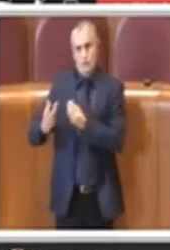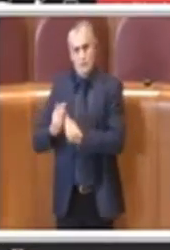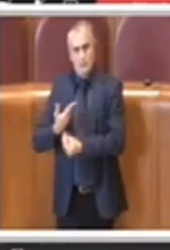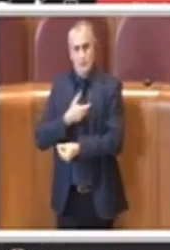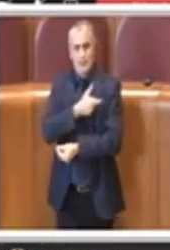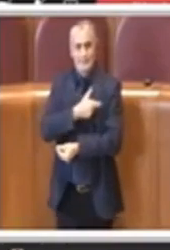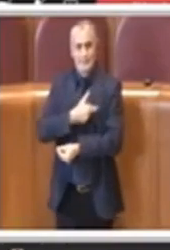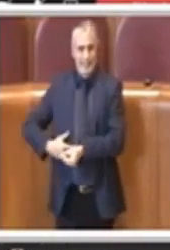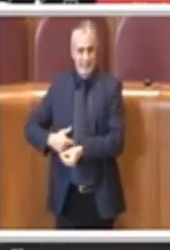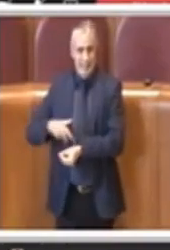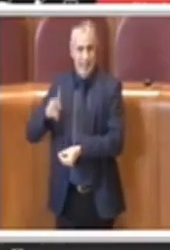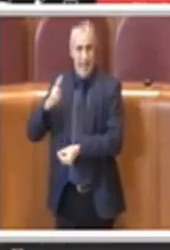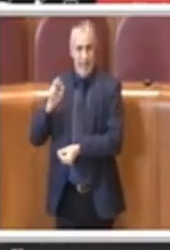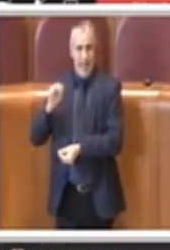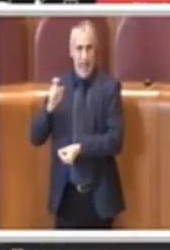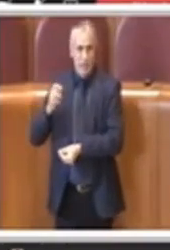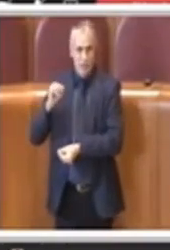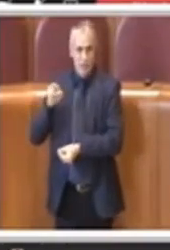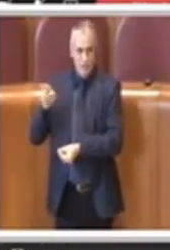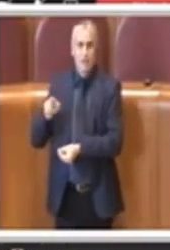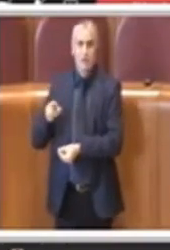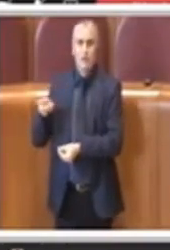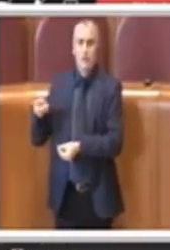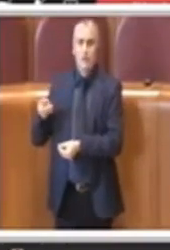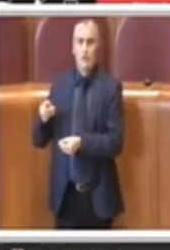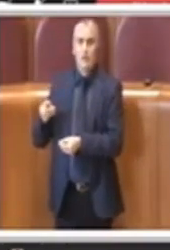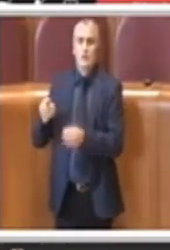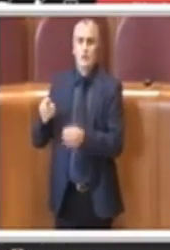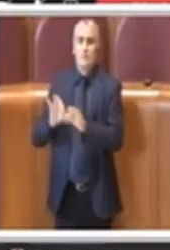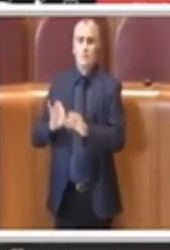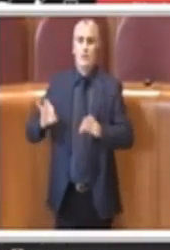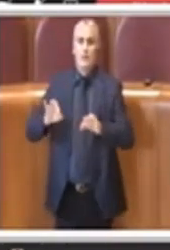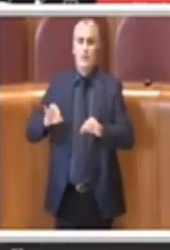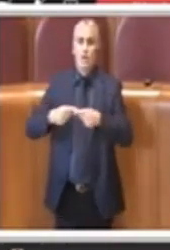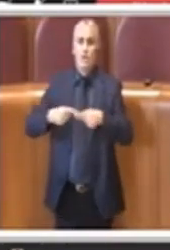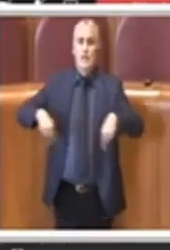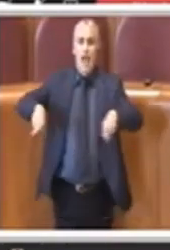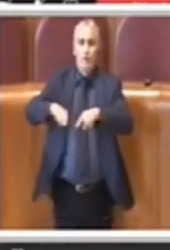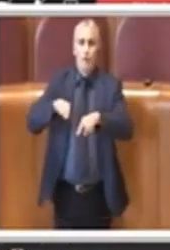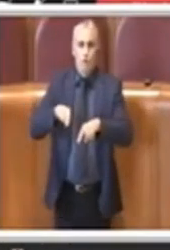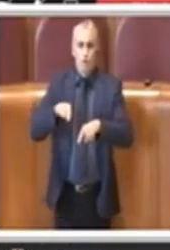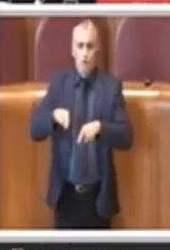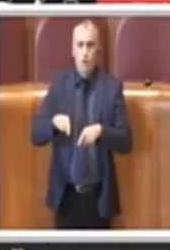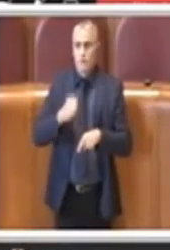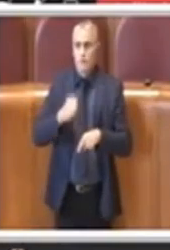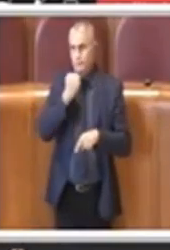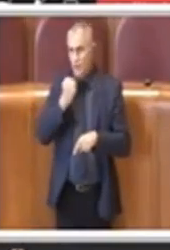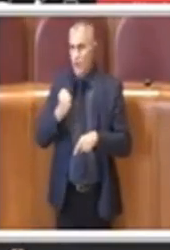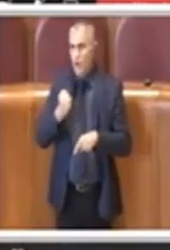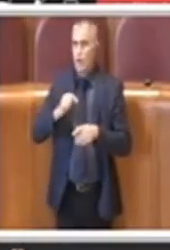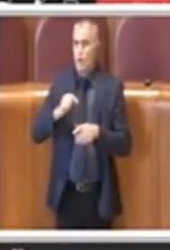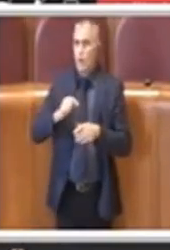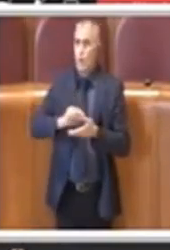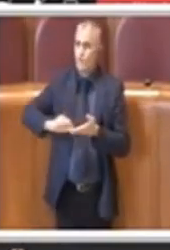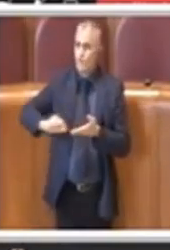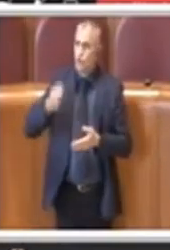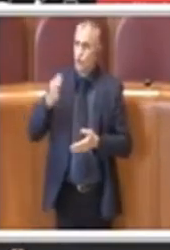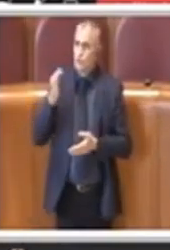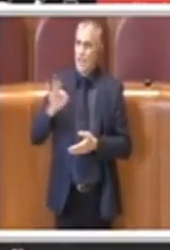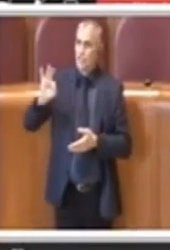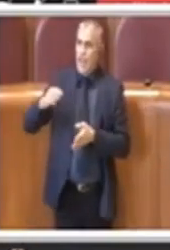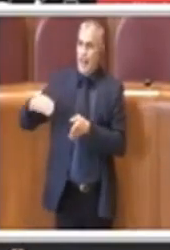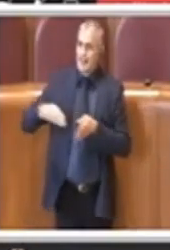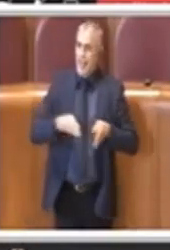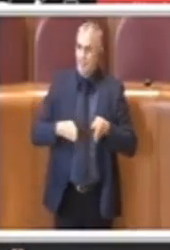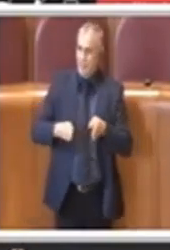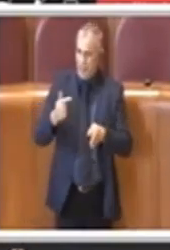costituito il tavolo, appunto, l'ufficio speciale Tevere, mi scusi Presidente, per